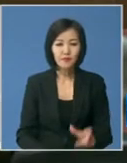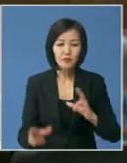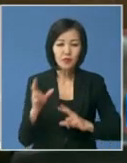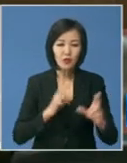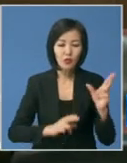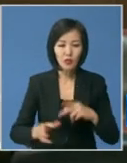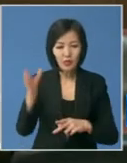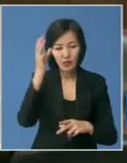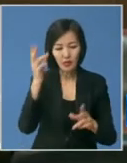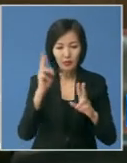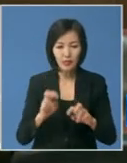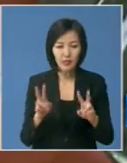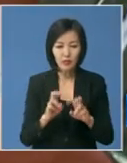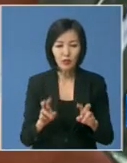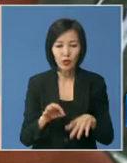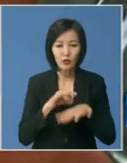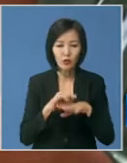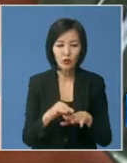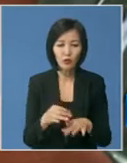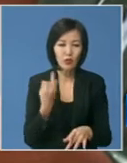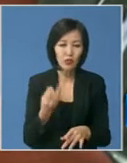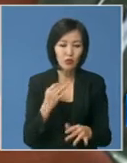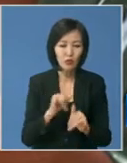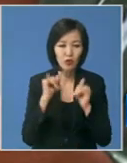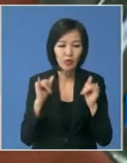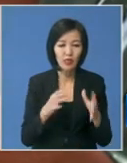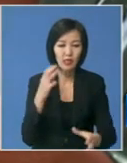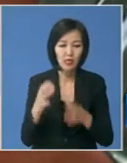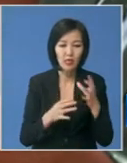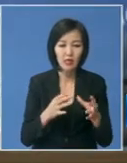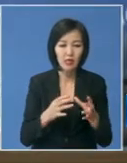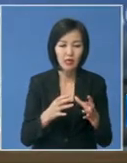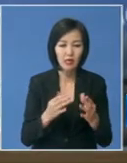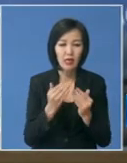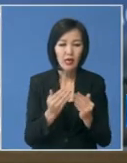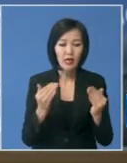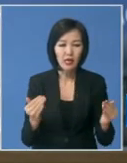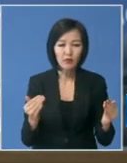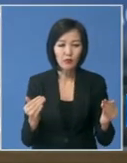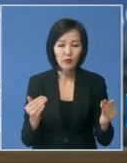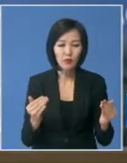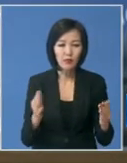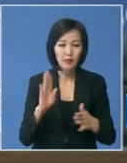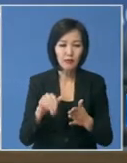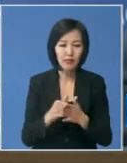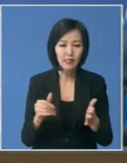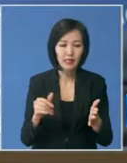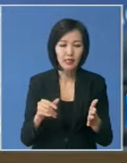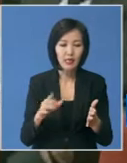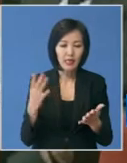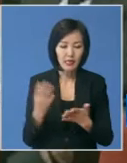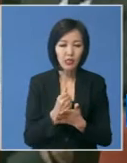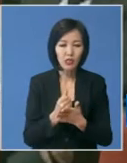Студенттердің ғылыми зерттеу жұмыстарын жүргізуге деген қызығушылық артты. Халықаралық мамандандырылған Экспо 2017 көрмесінің басты нәтижесі міне